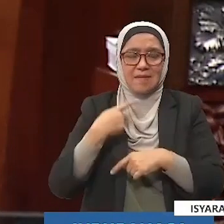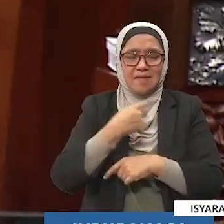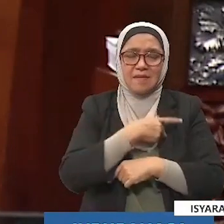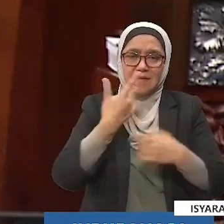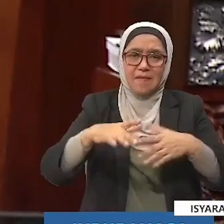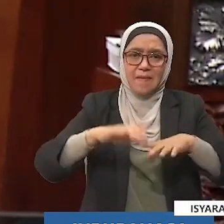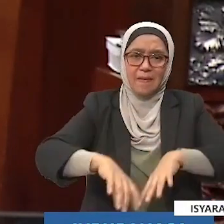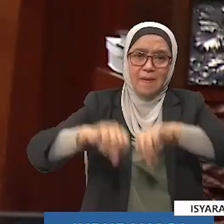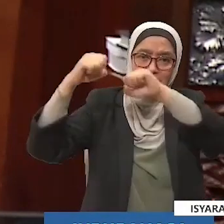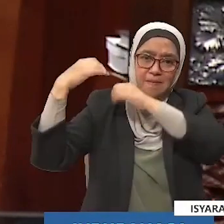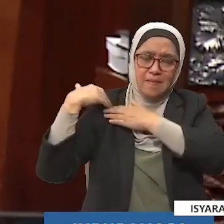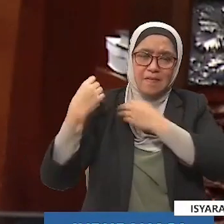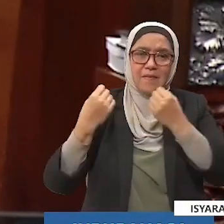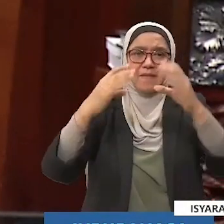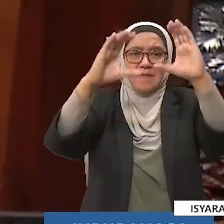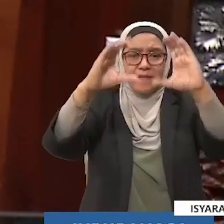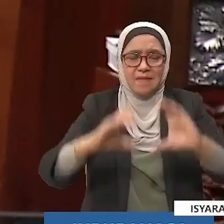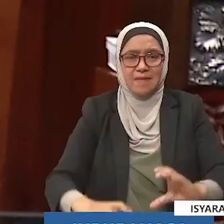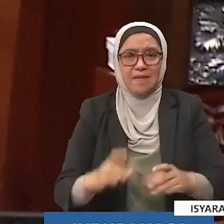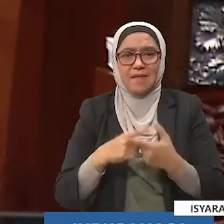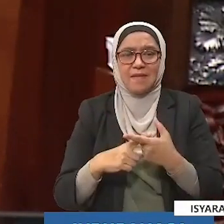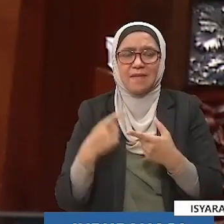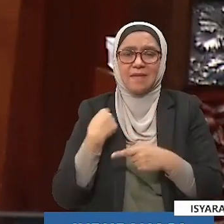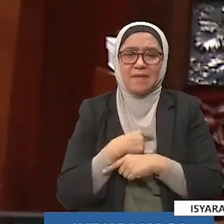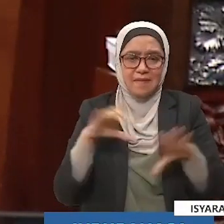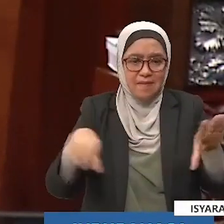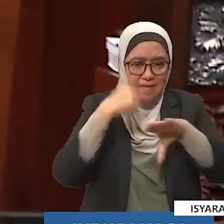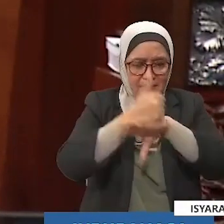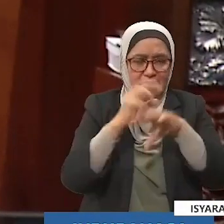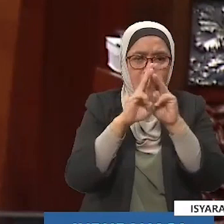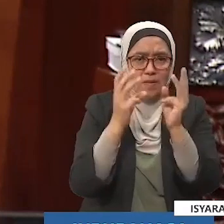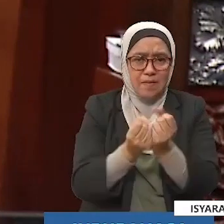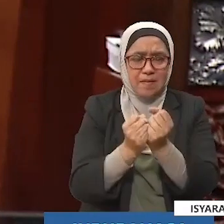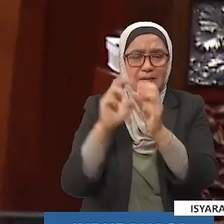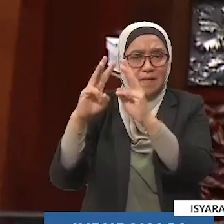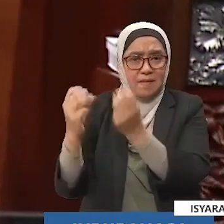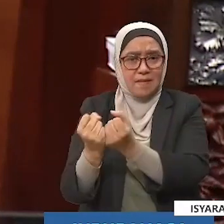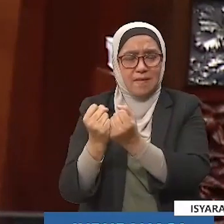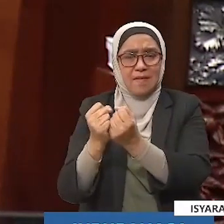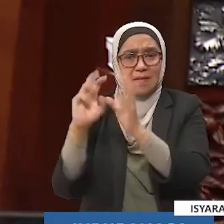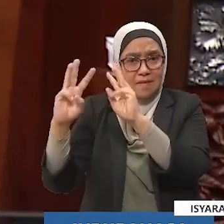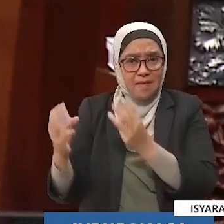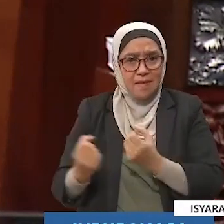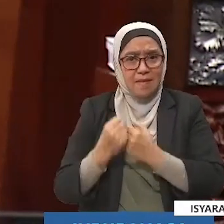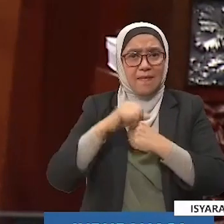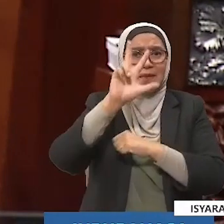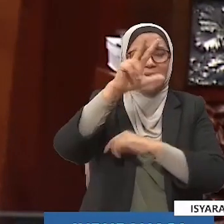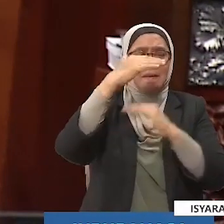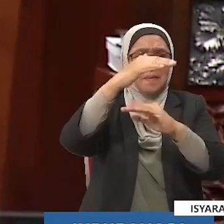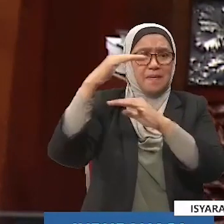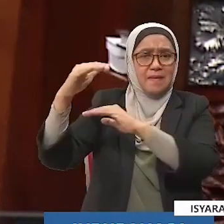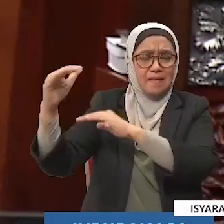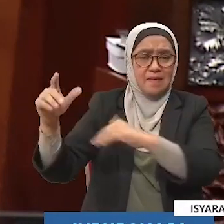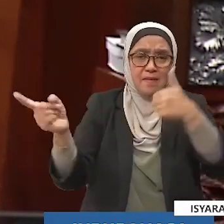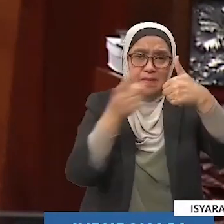langkah yaitu dimana kita mengajarkan beberapa bengkel dimana kita mencadangkan ada tiga fasa yaitu mtambo pasar kamu